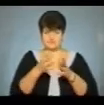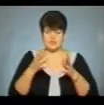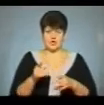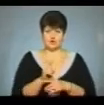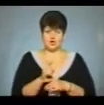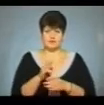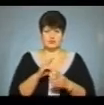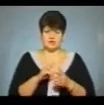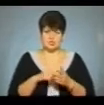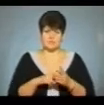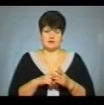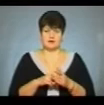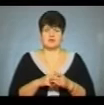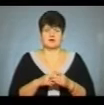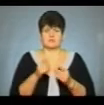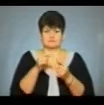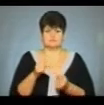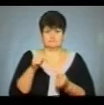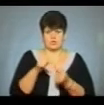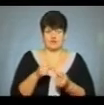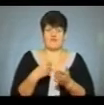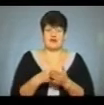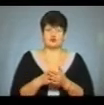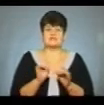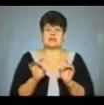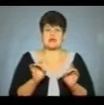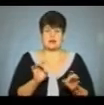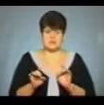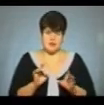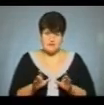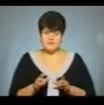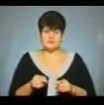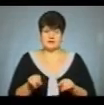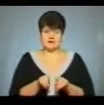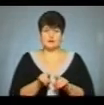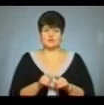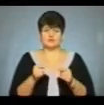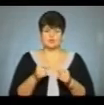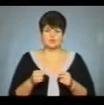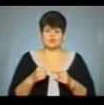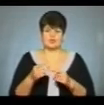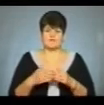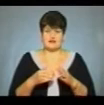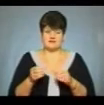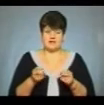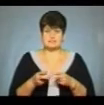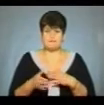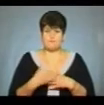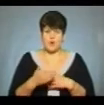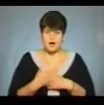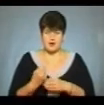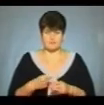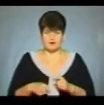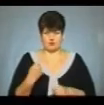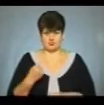штрафу адекватно до вартості реклами. Внести зміни в законодавство для встановлення більш точної кваліфікації покарань при